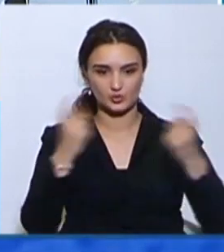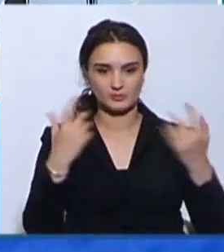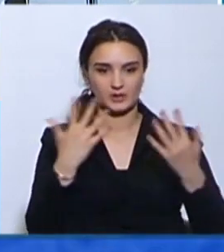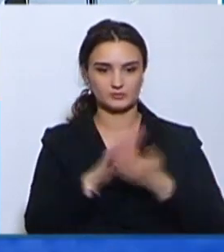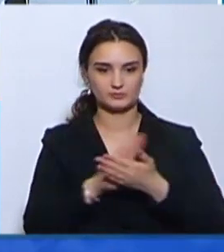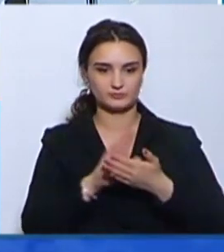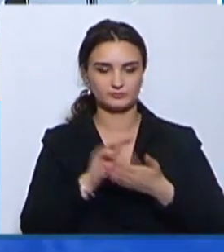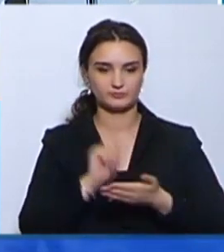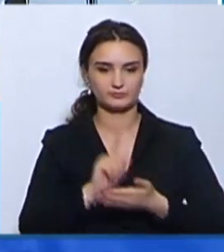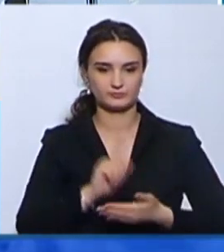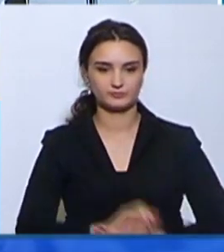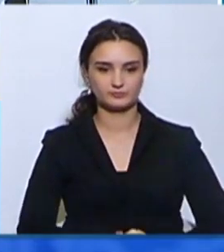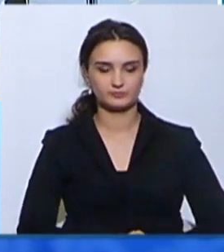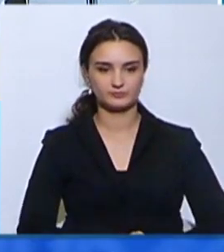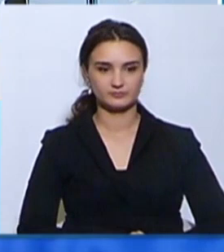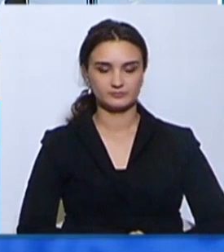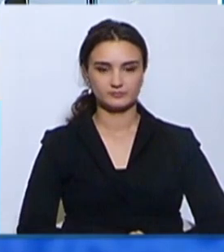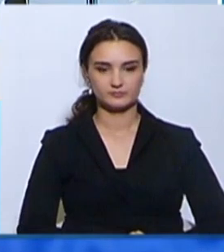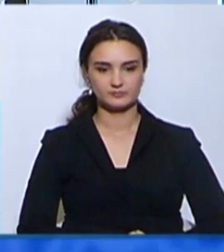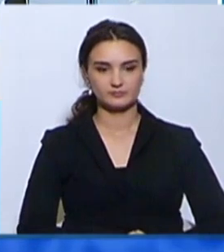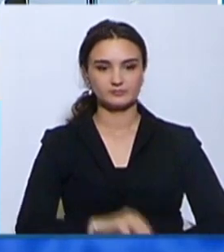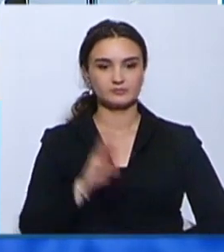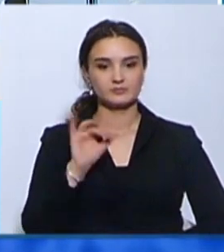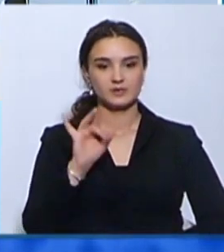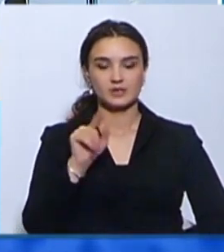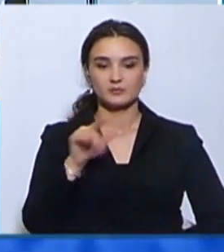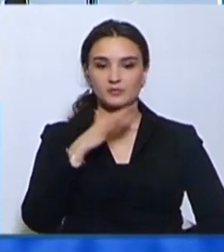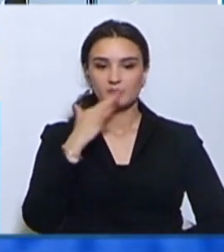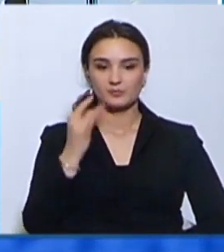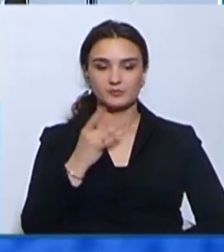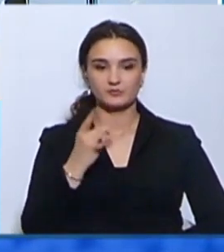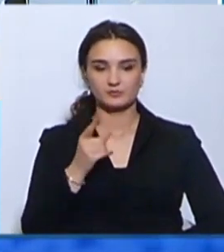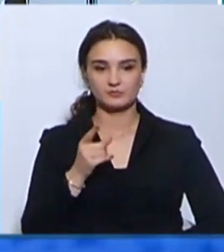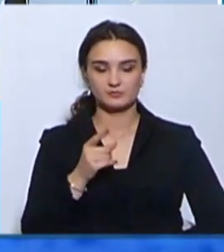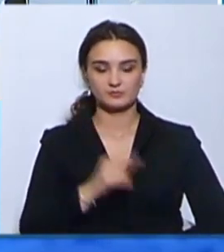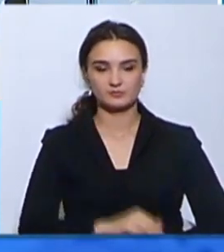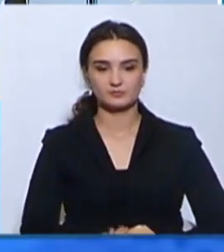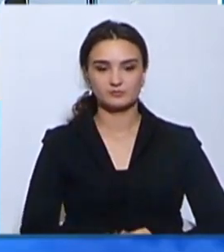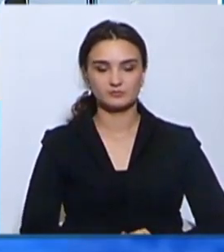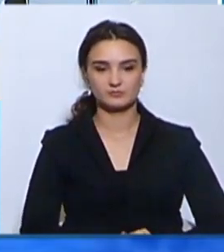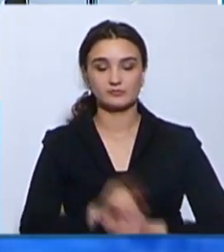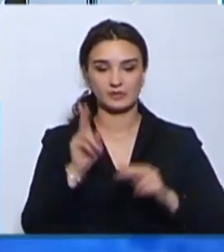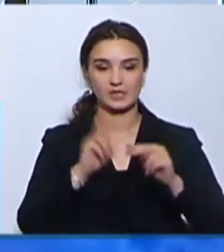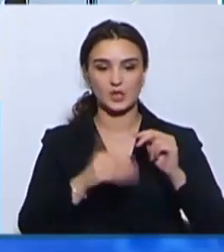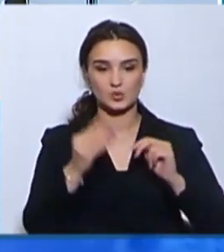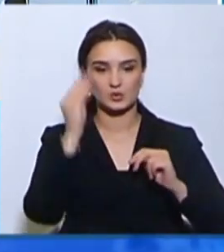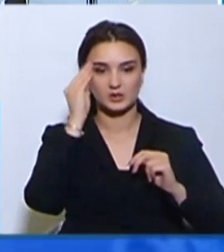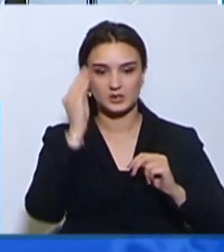ხელების ჰიგიენა ამ შემთხვევაში. მარიამ, თქვენ რამდენჯერმე ახსენეთ, დიახ, დაასრულეთ